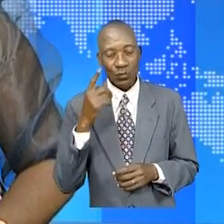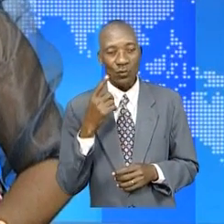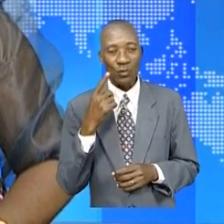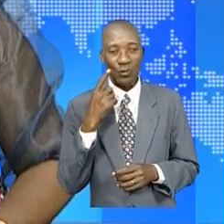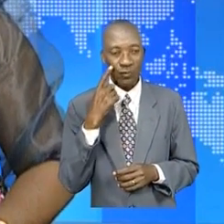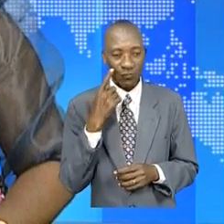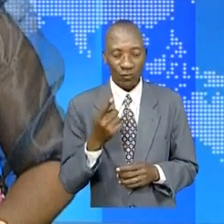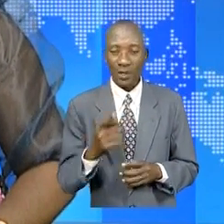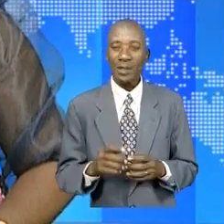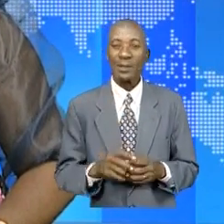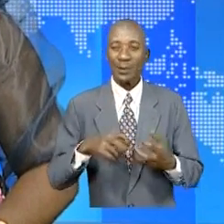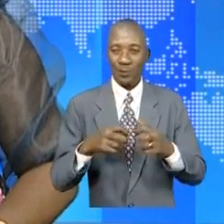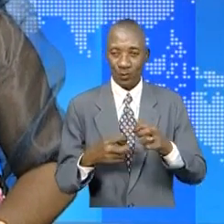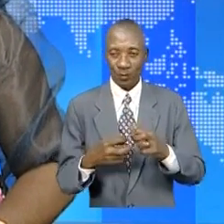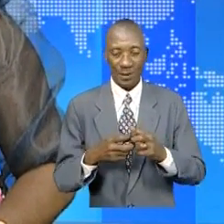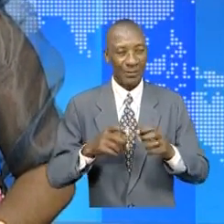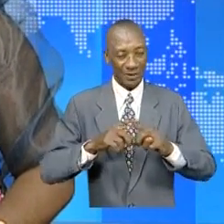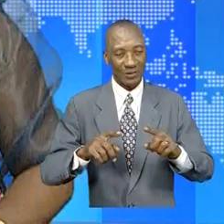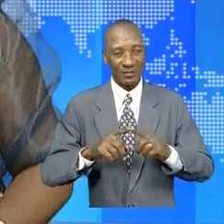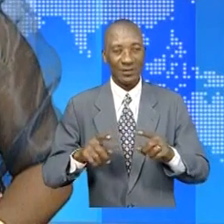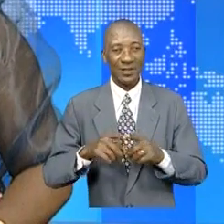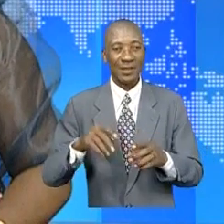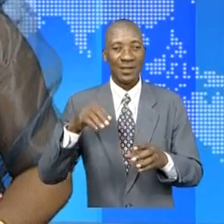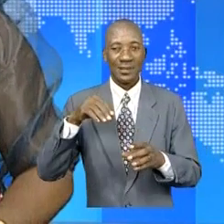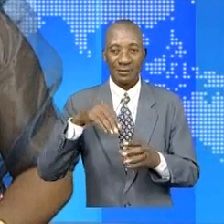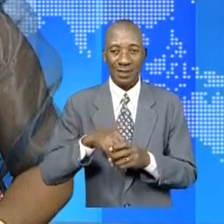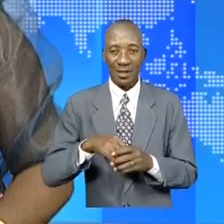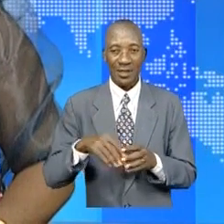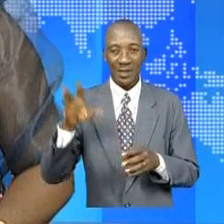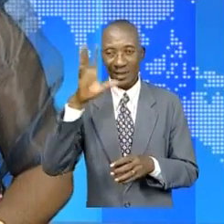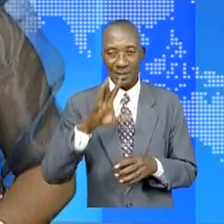du Conseil de sécurité des Nations Unies pour la période